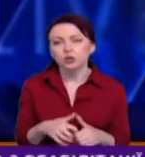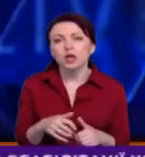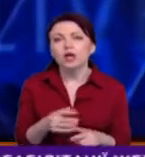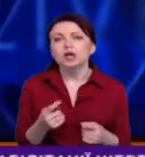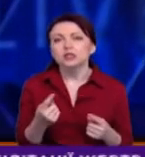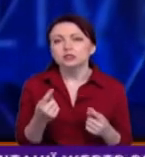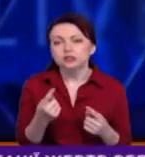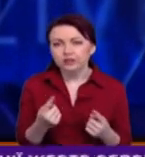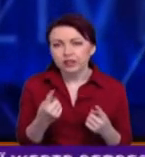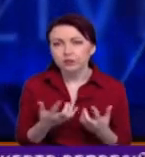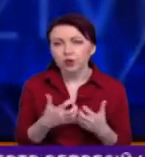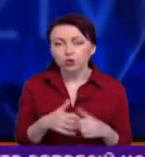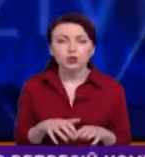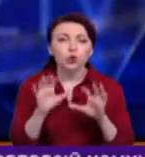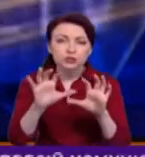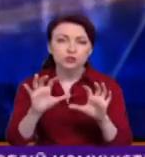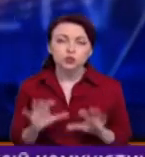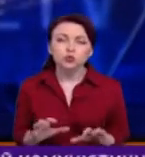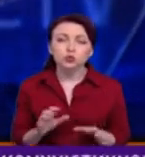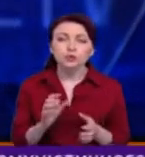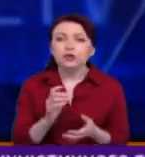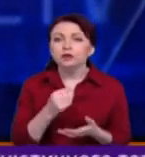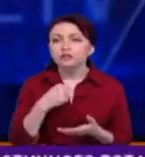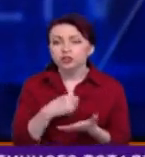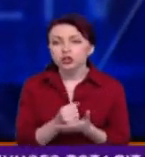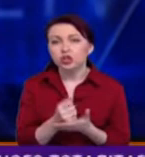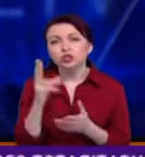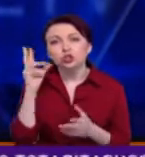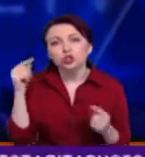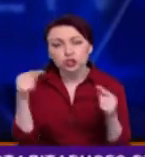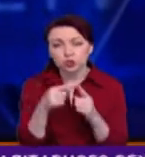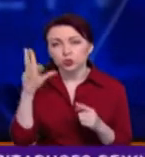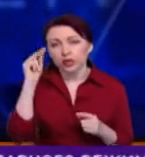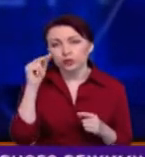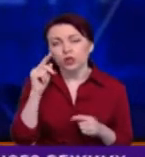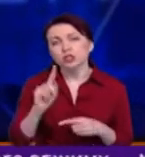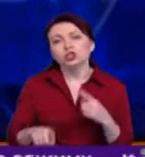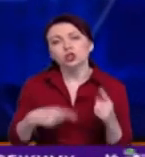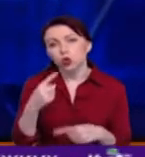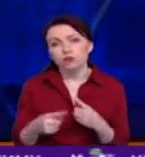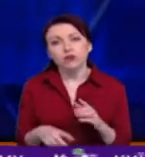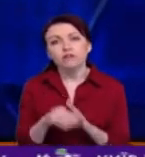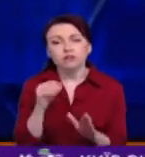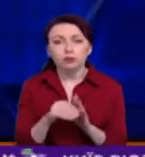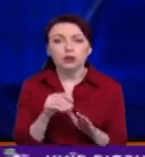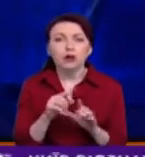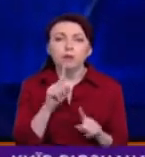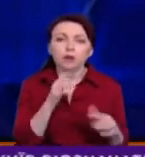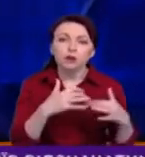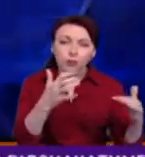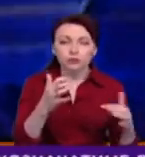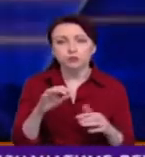великим рахунком нас Конституція визначає достатньо чітку дату, коли проводяться чергові вибори і парламенту, і президента. Це остання неділя